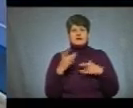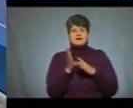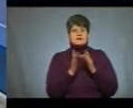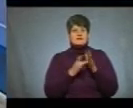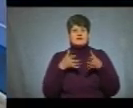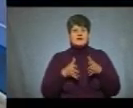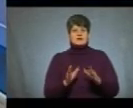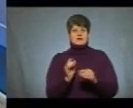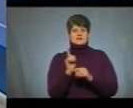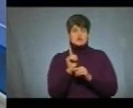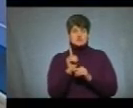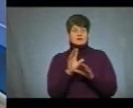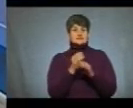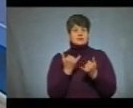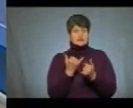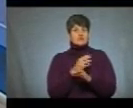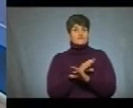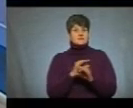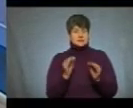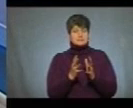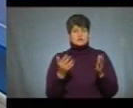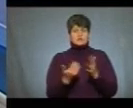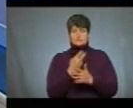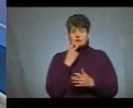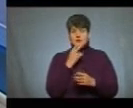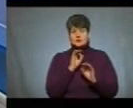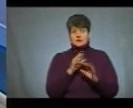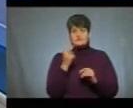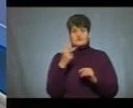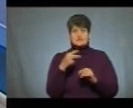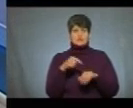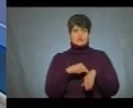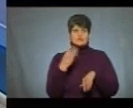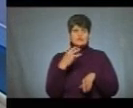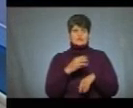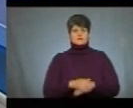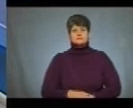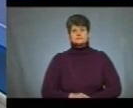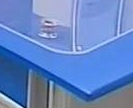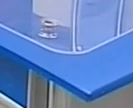І на цю пору у мене все. Більше новин я розповім о 20:30. Не пропустіть.